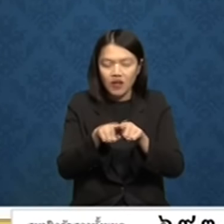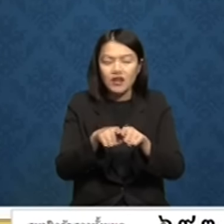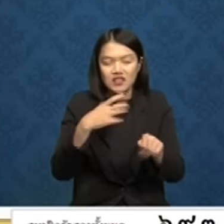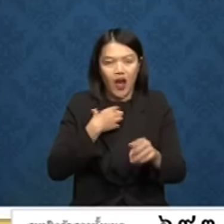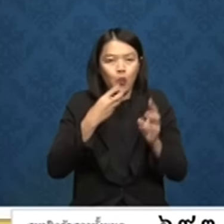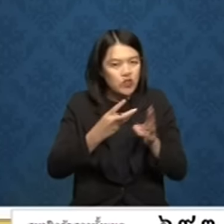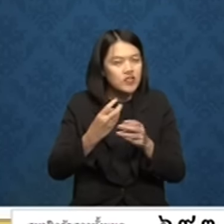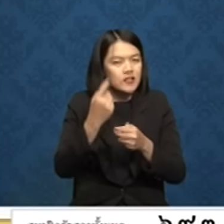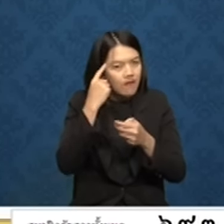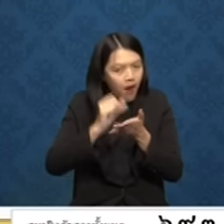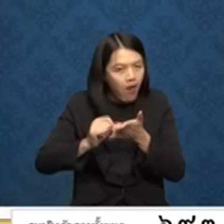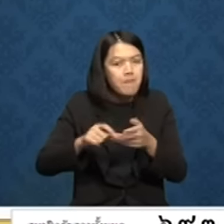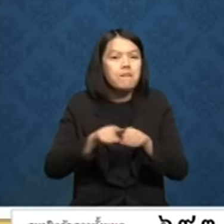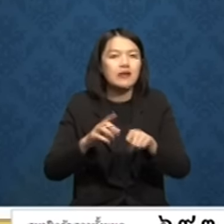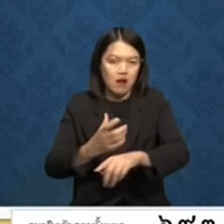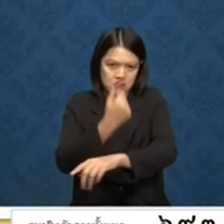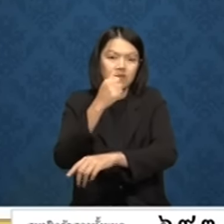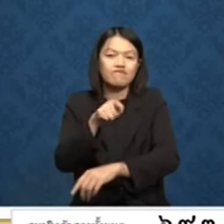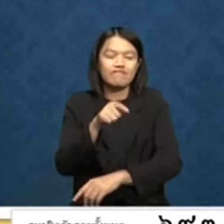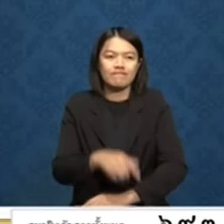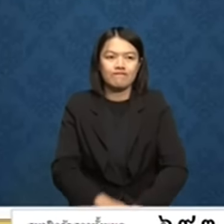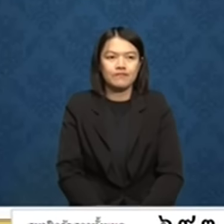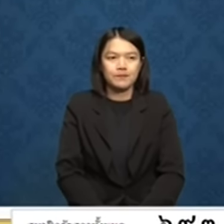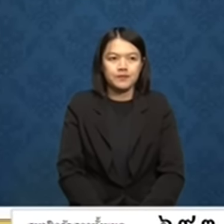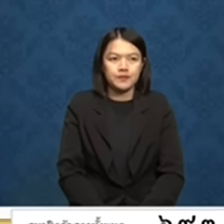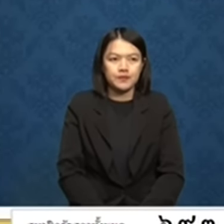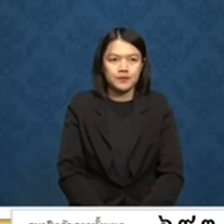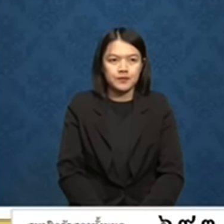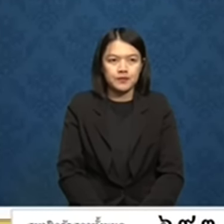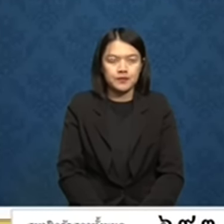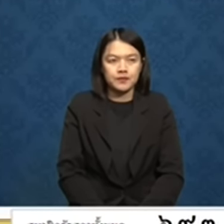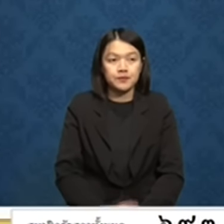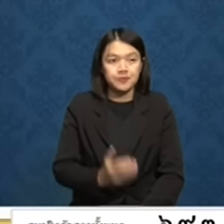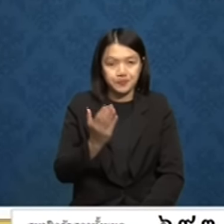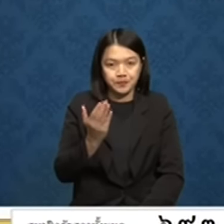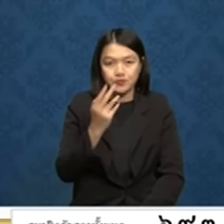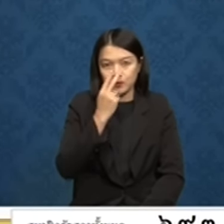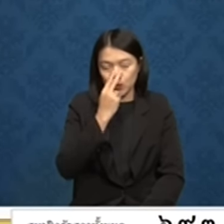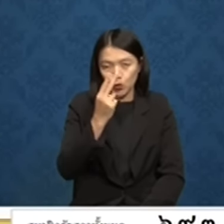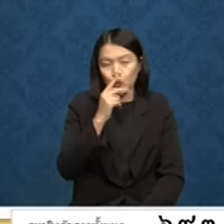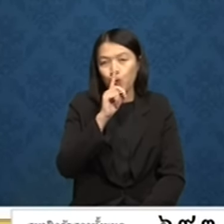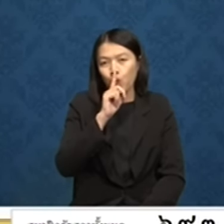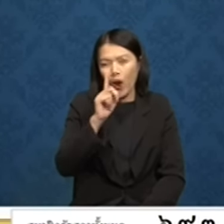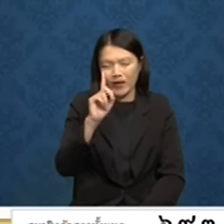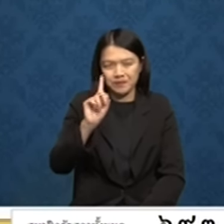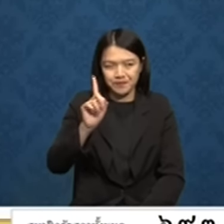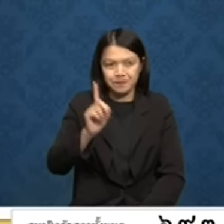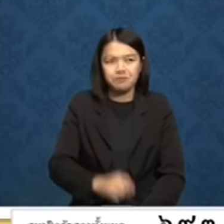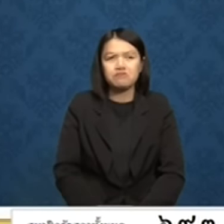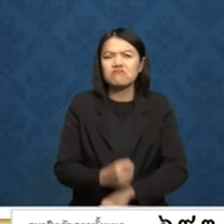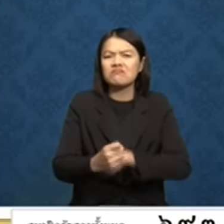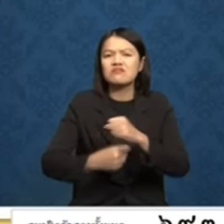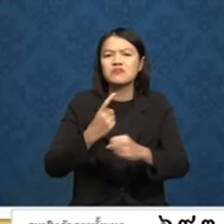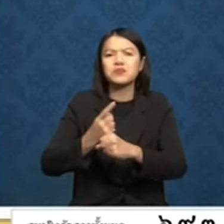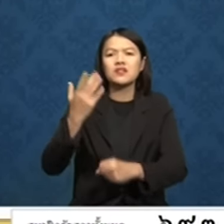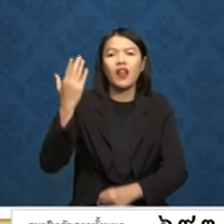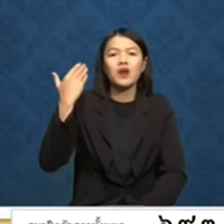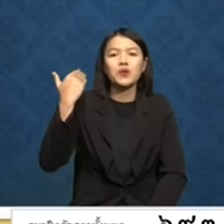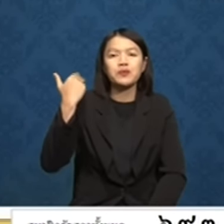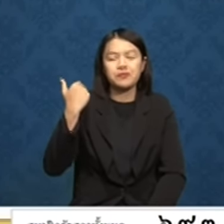การเมืองครับท่านประธานขอสไลด์ถัดไปครับแต่อย่างไรก็ตามเราก็ต้องมาวิพากษ์วิจารณ์ครับว่าไอ้1ปีที่ผ่านมา